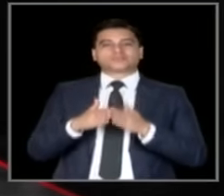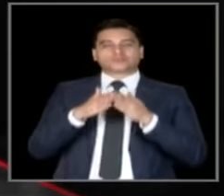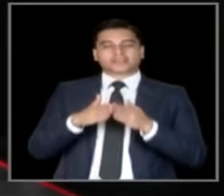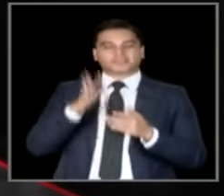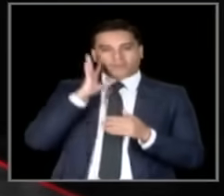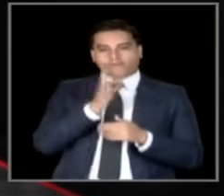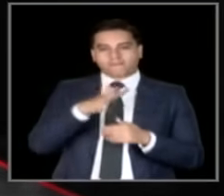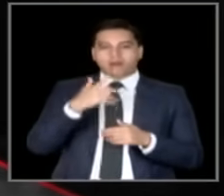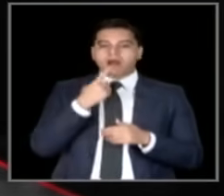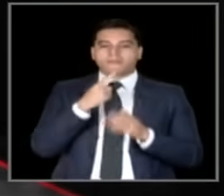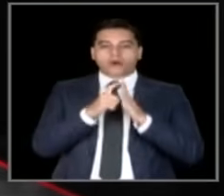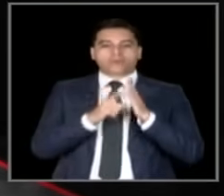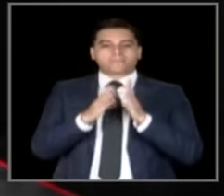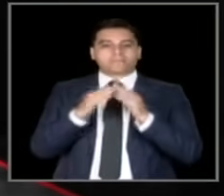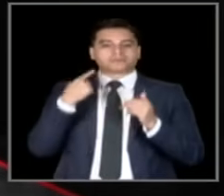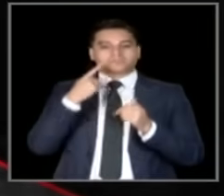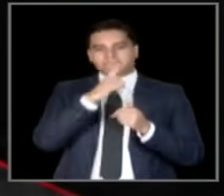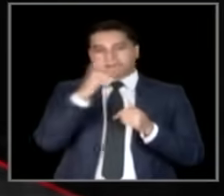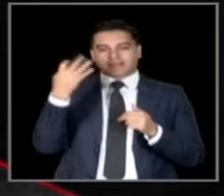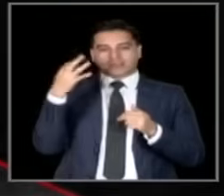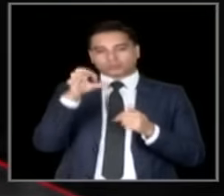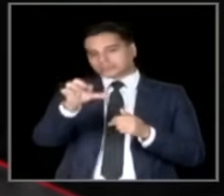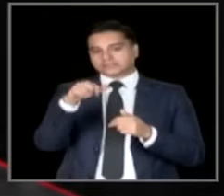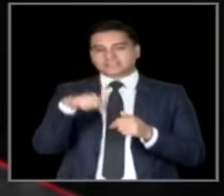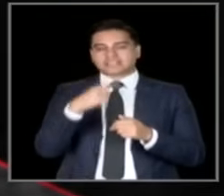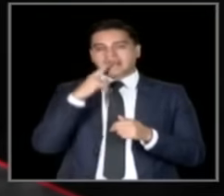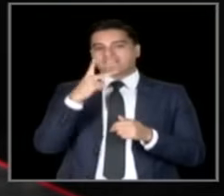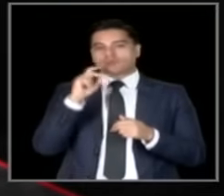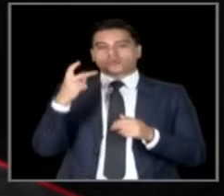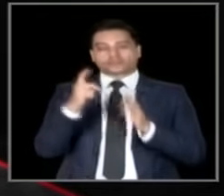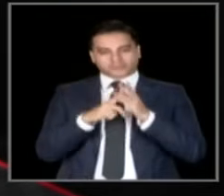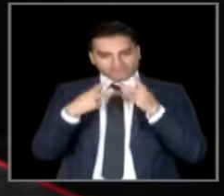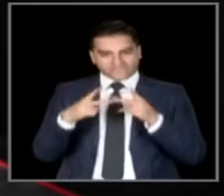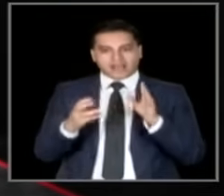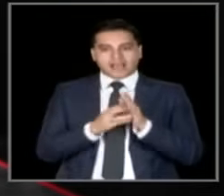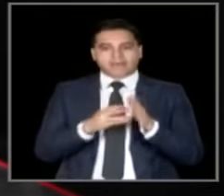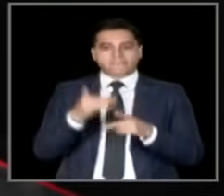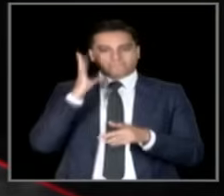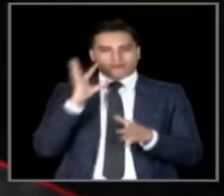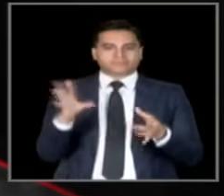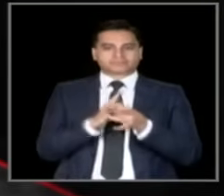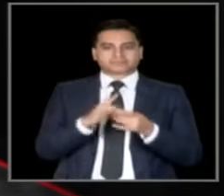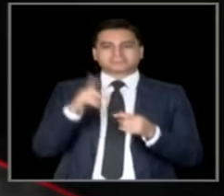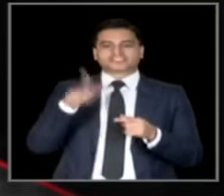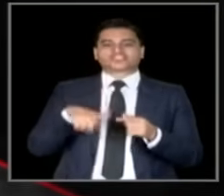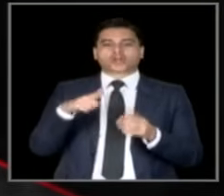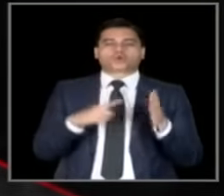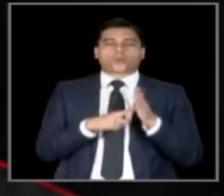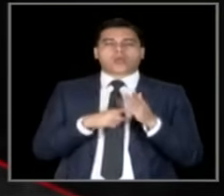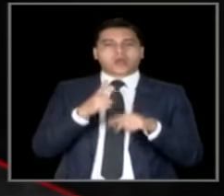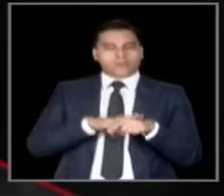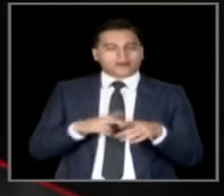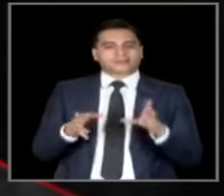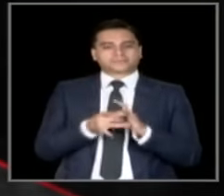خاص بالقرار الجمهوري رقم 193 لسنة 2012. تضم الجامعة 16